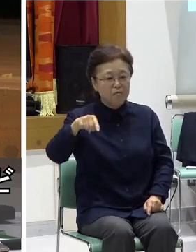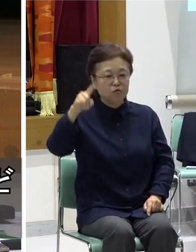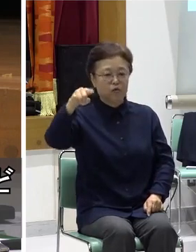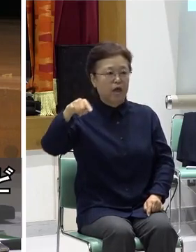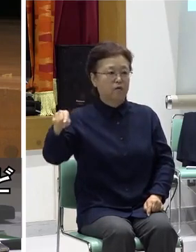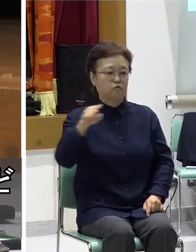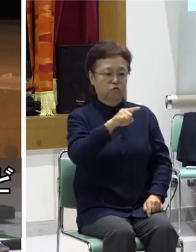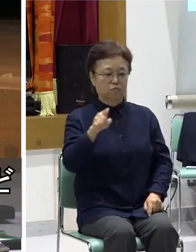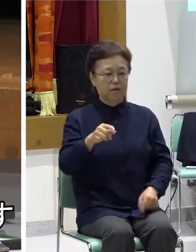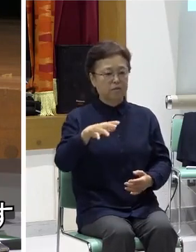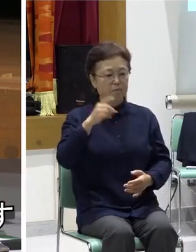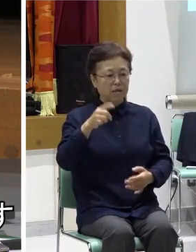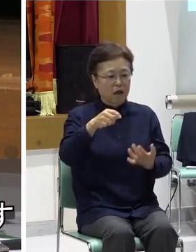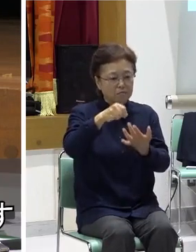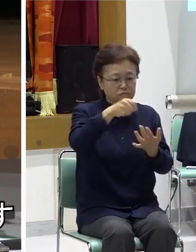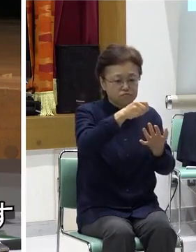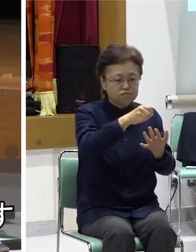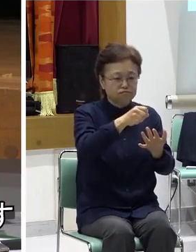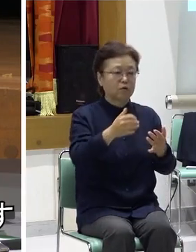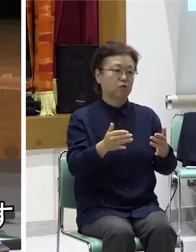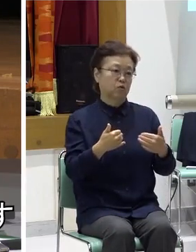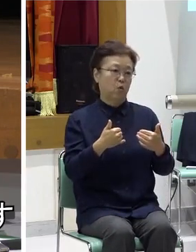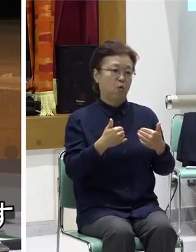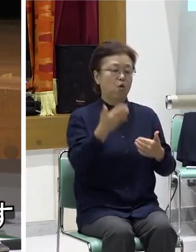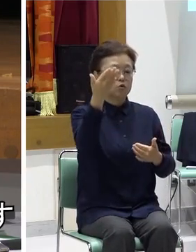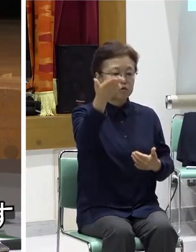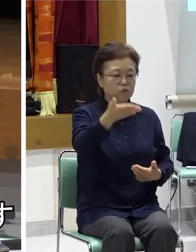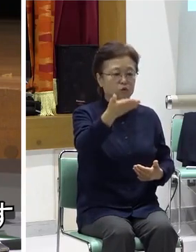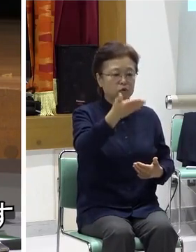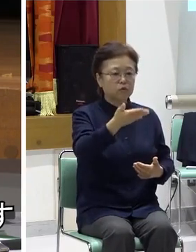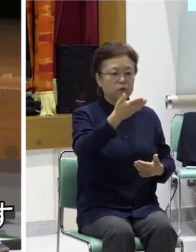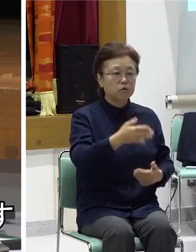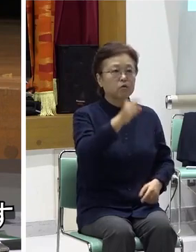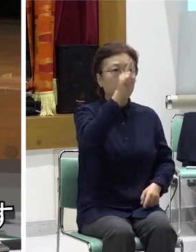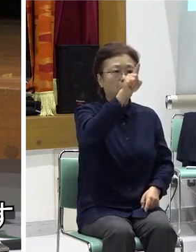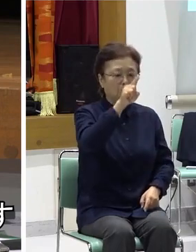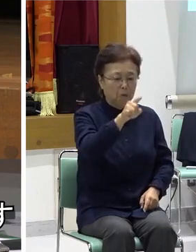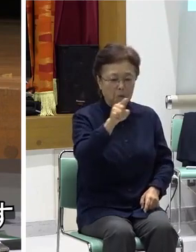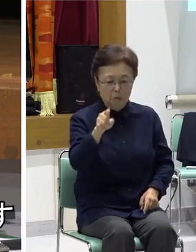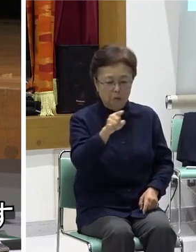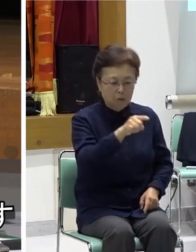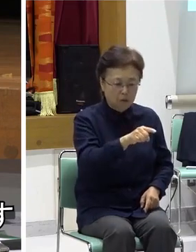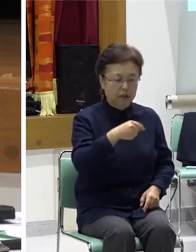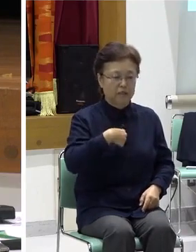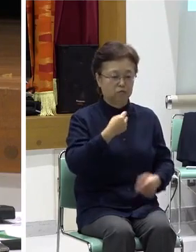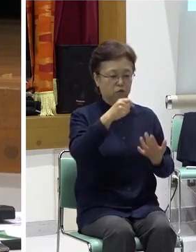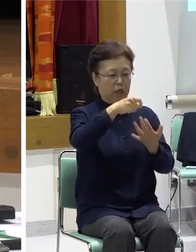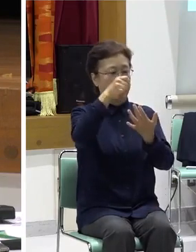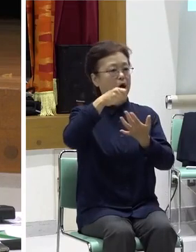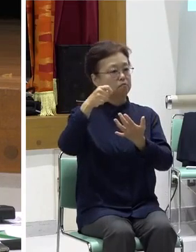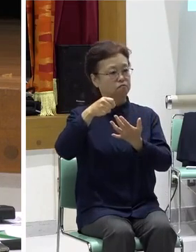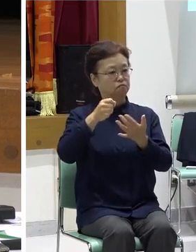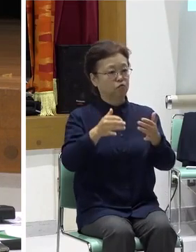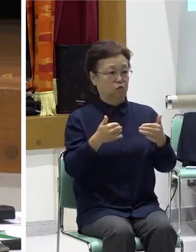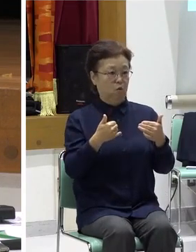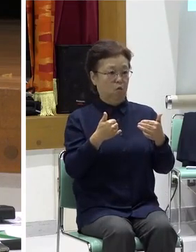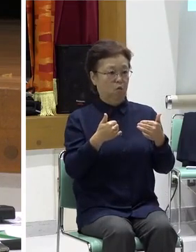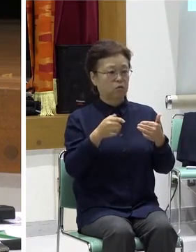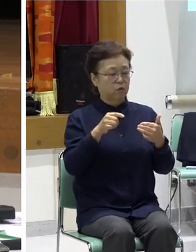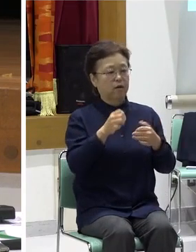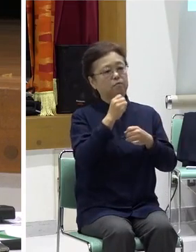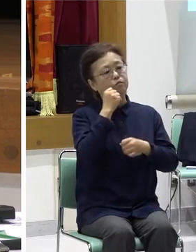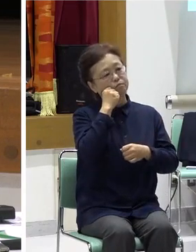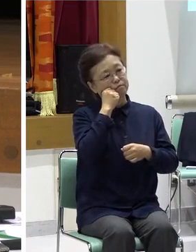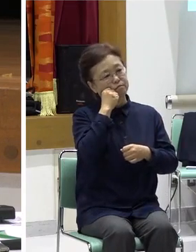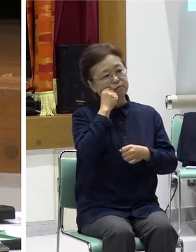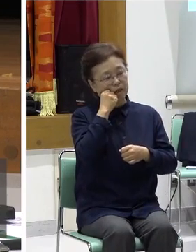ういったところで、いくつか画面を選んでいくっていうのはすごく難しい方が本当に多くおられます。ですので、それが最近導